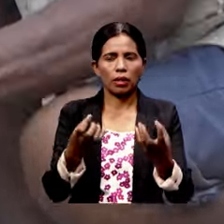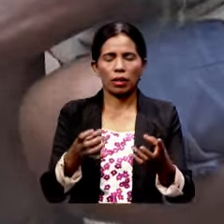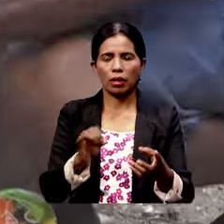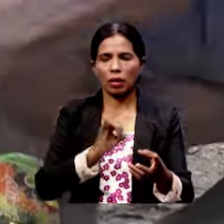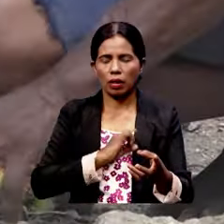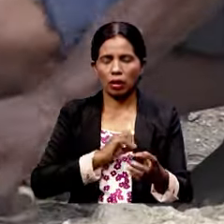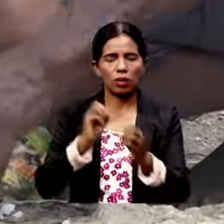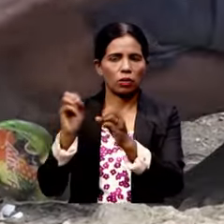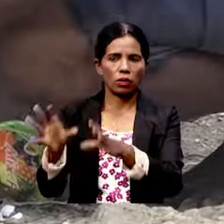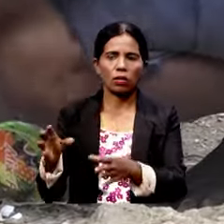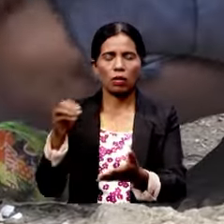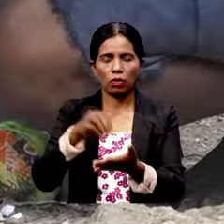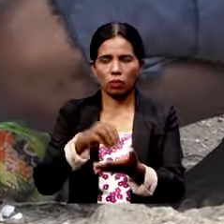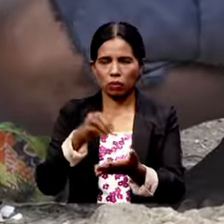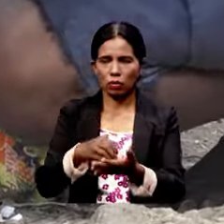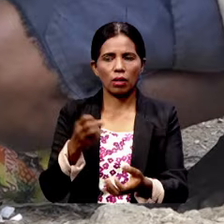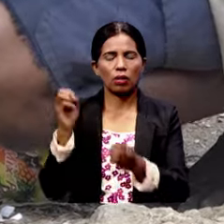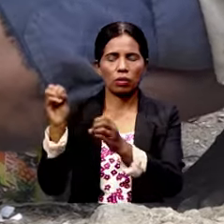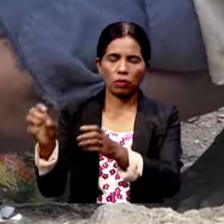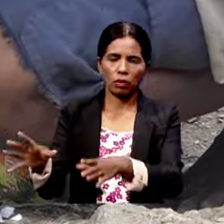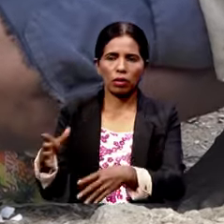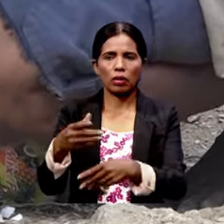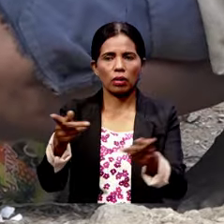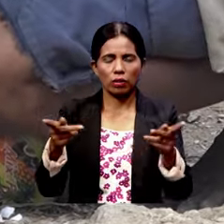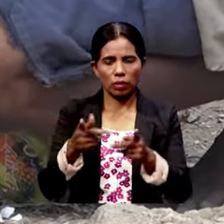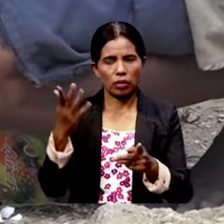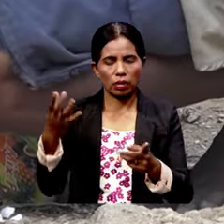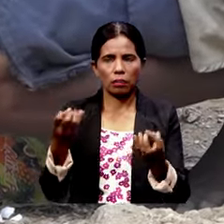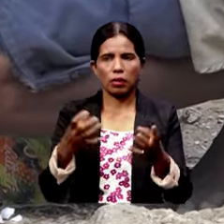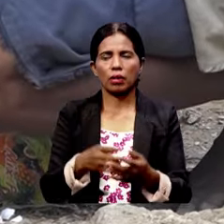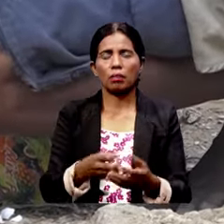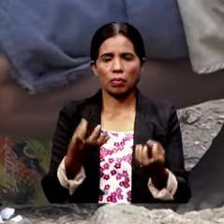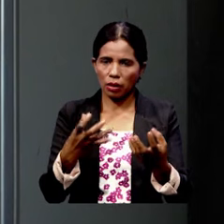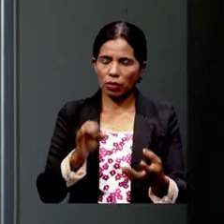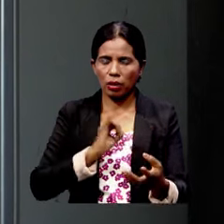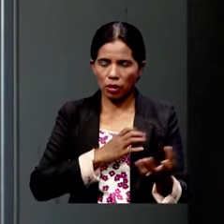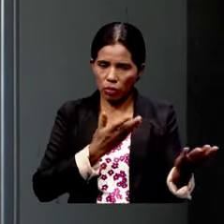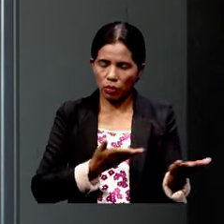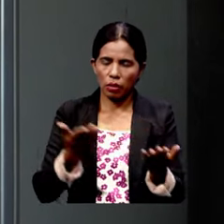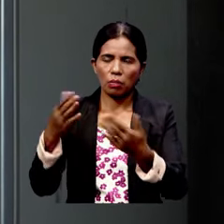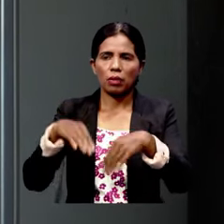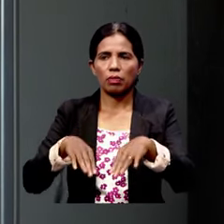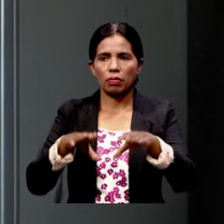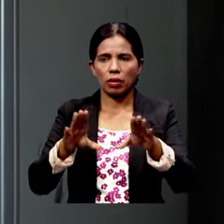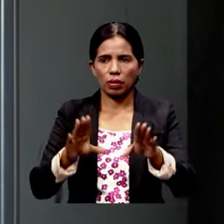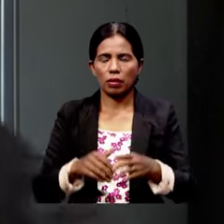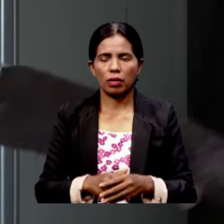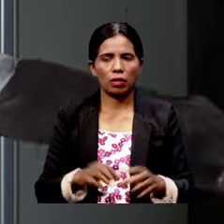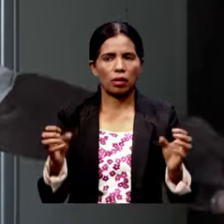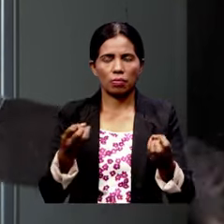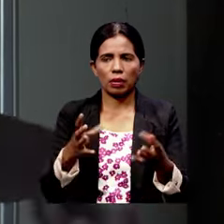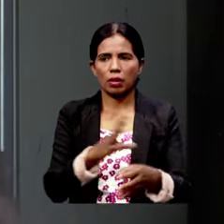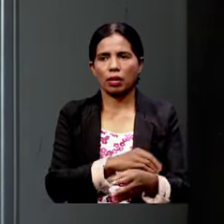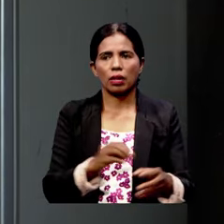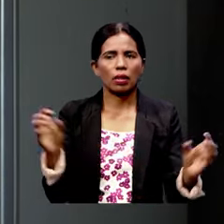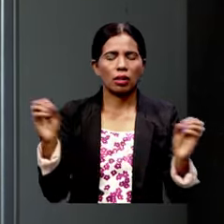le hene ba tuku te tuku ra hun hele soe le hele et ne si barak barak ne ne be le hele he tali te gwaro ka tsi gwaro la barak hane sa ne hele